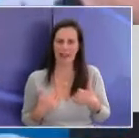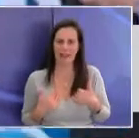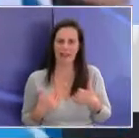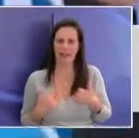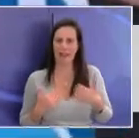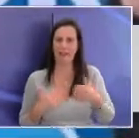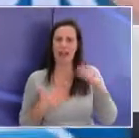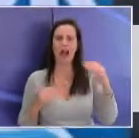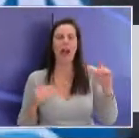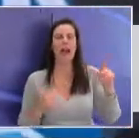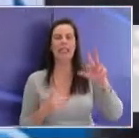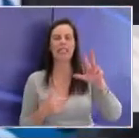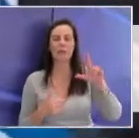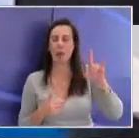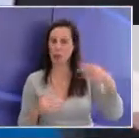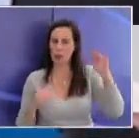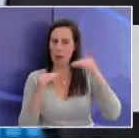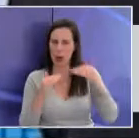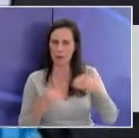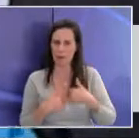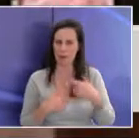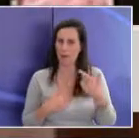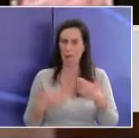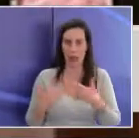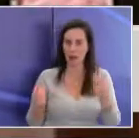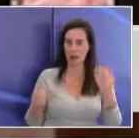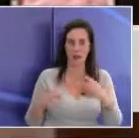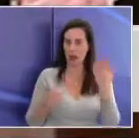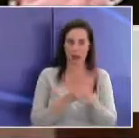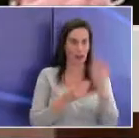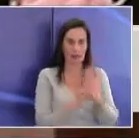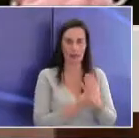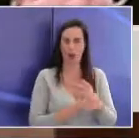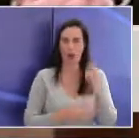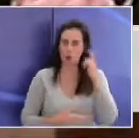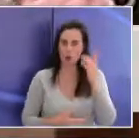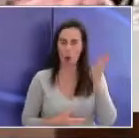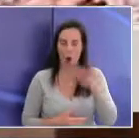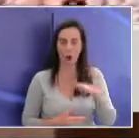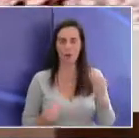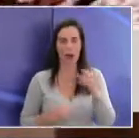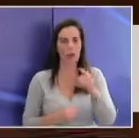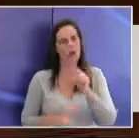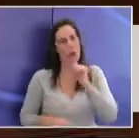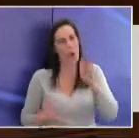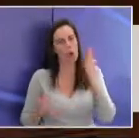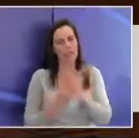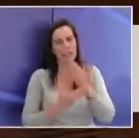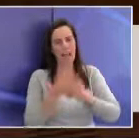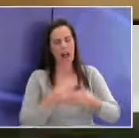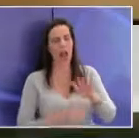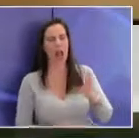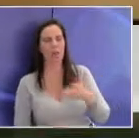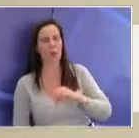מתאימה ממני. כן, חוטובלי מתאימה ממני. אני לא חושב שצריך להיות עם הרבה תיקים בבת אחת. זאת אומרת, אתה שומע עוד ועוד דברים ממנו שהוא לא רצה את התיק הזה. אז